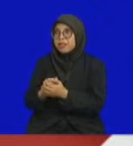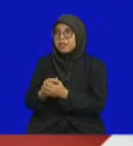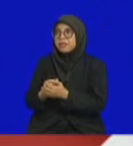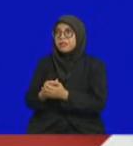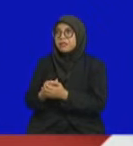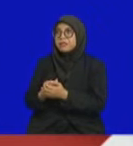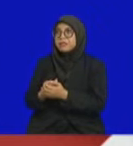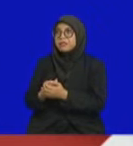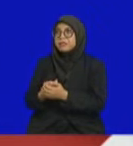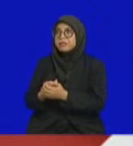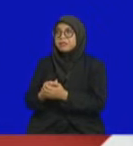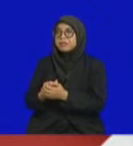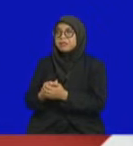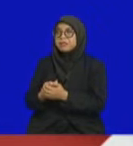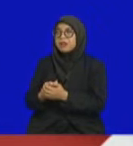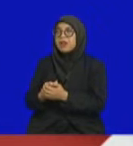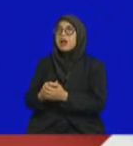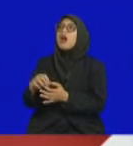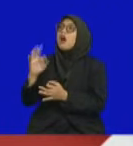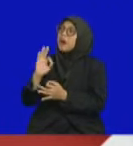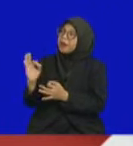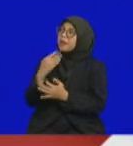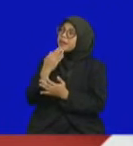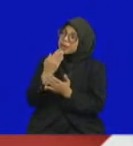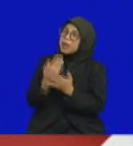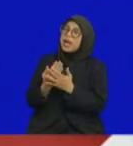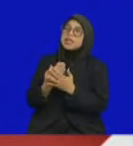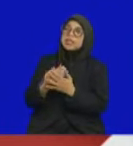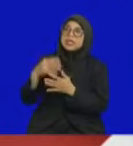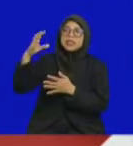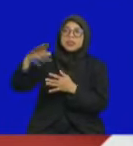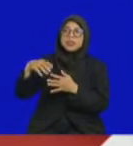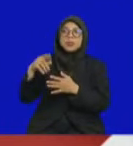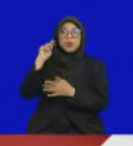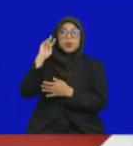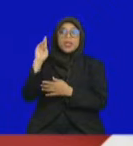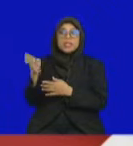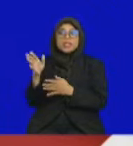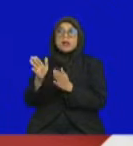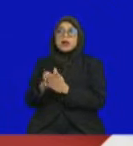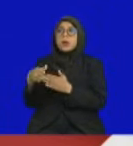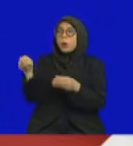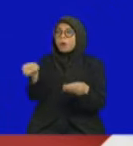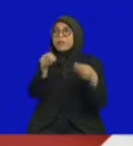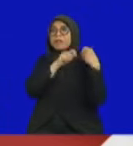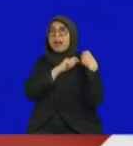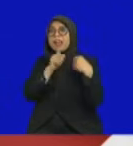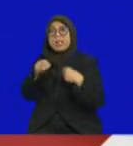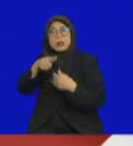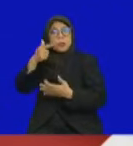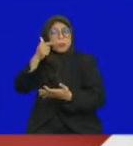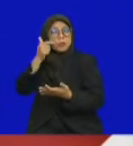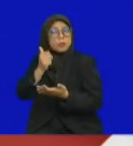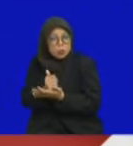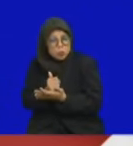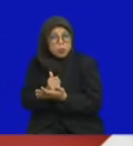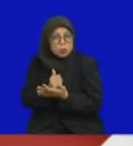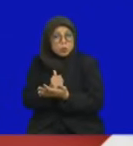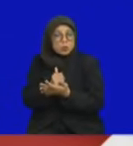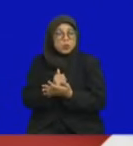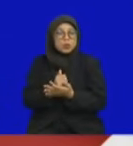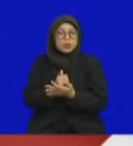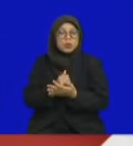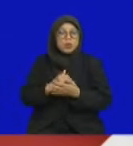nomor urut 1 untuk menanggapi ya terima kasih untuk burisma dan ibu kovifa itu artinya bahwa yang perlu untuk kita kembangkan adalah